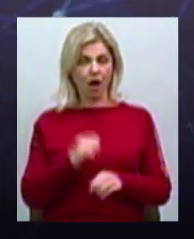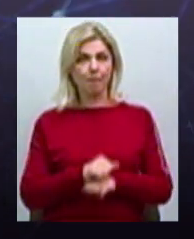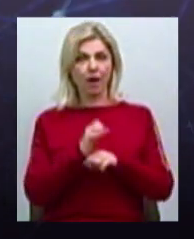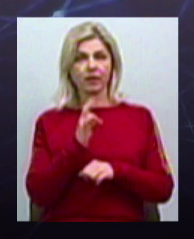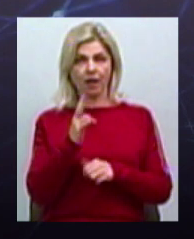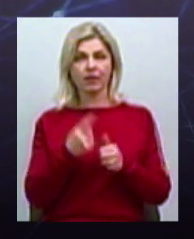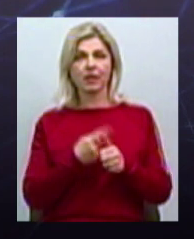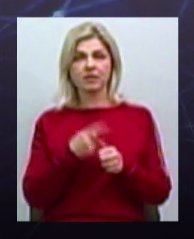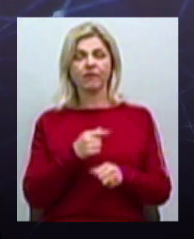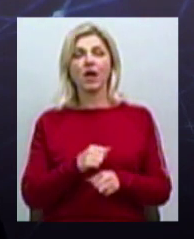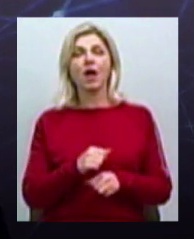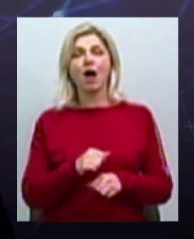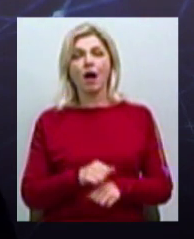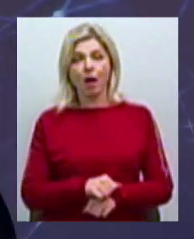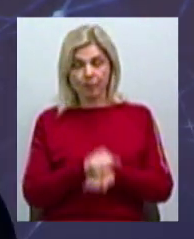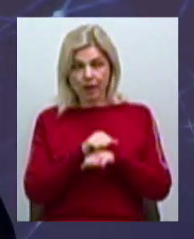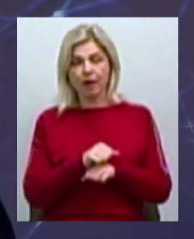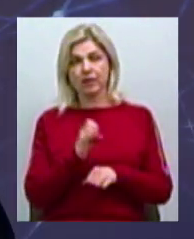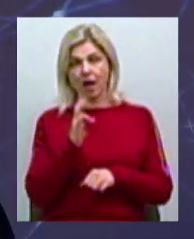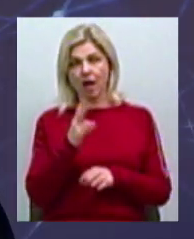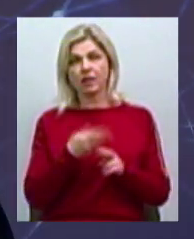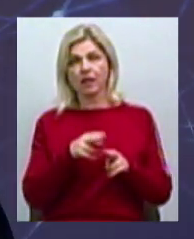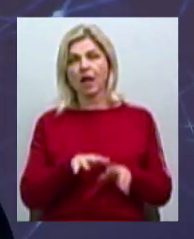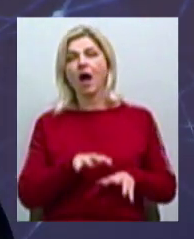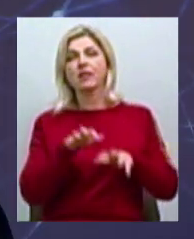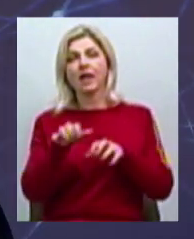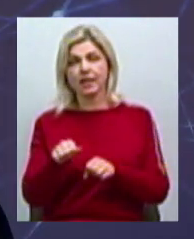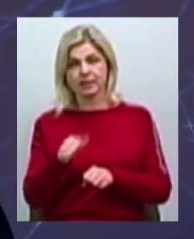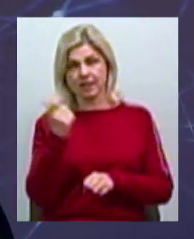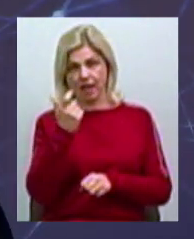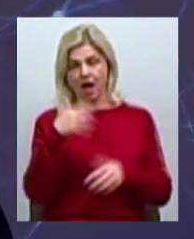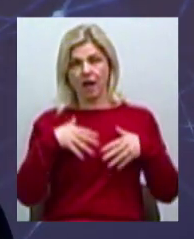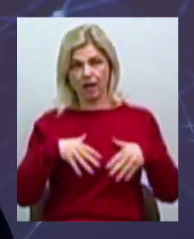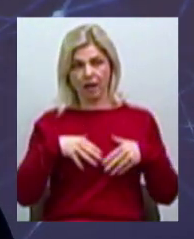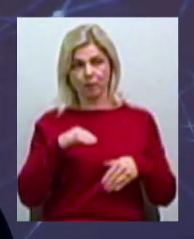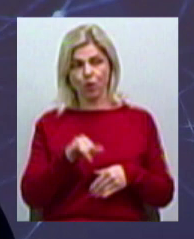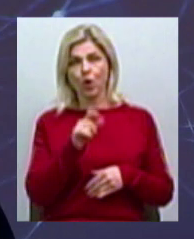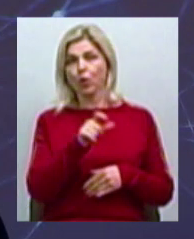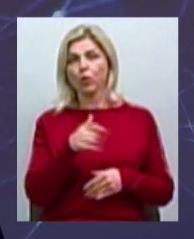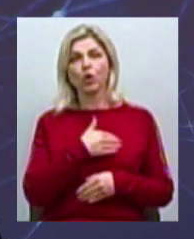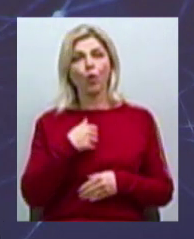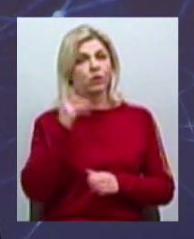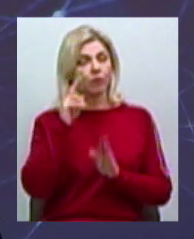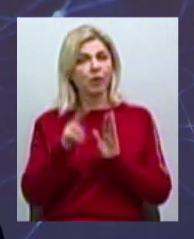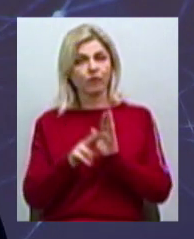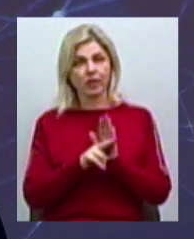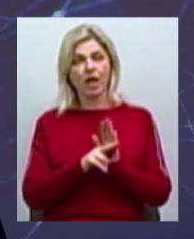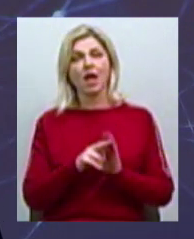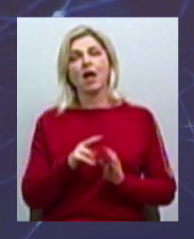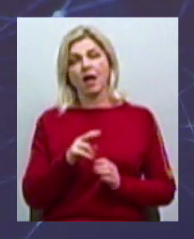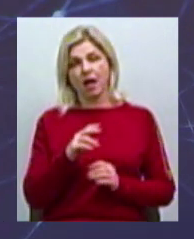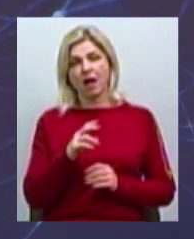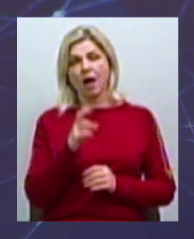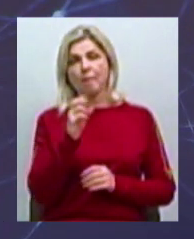називають причиною анексії Криму та війни на Сході. Мовляв, люди не хотіли коритися націоналістам-бендерівцям. Про розкол України